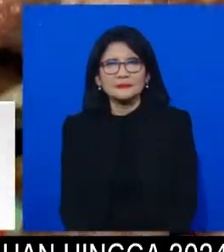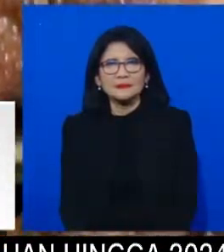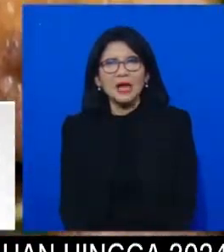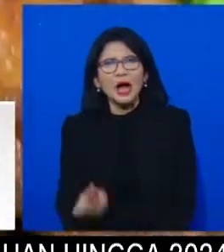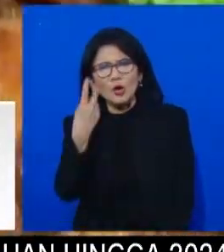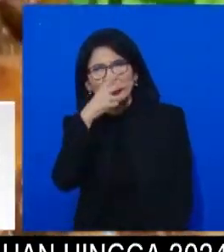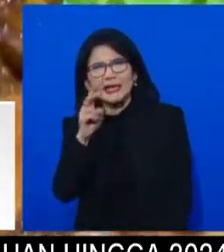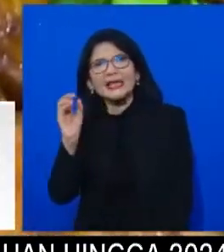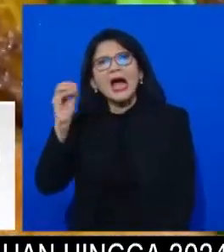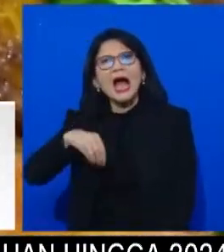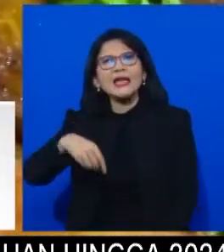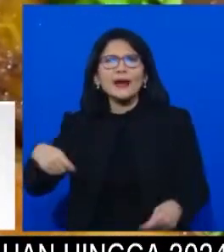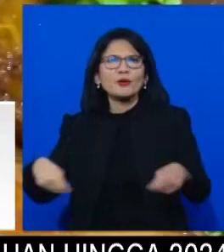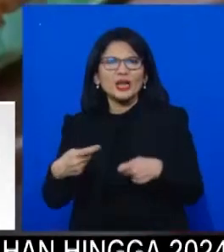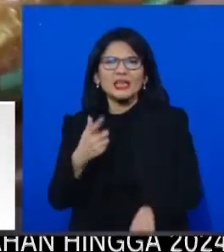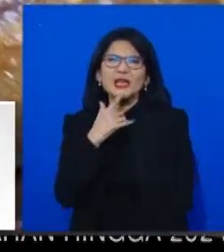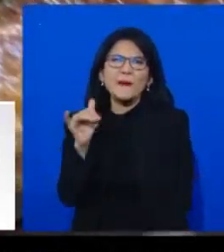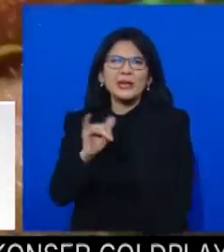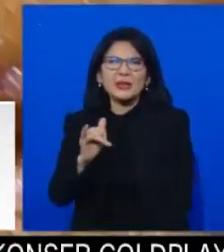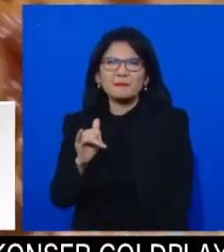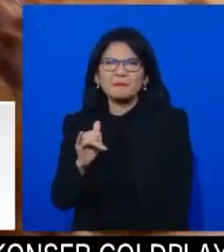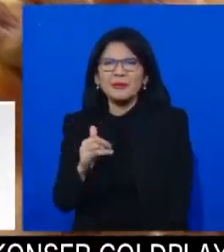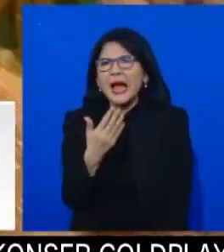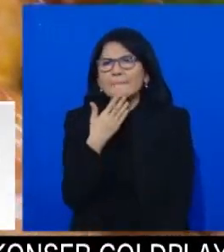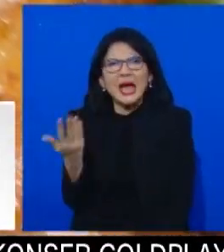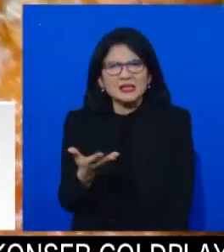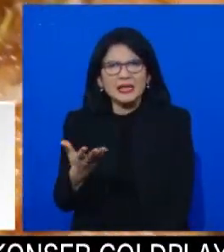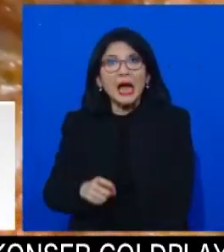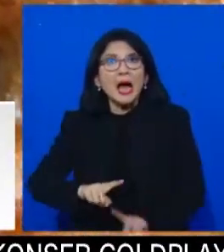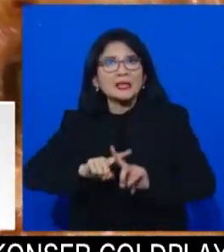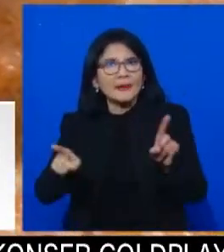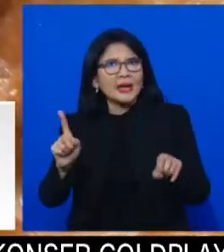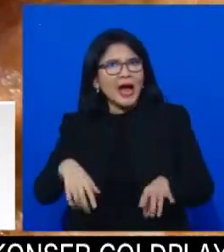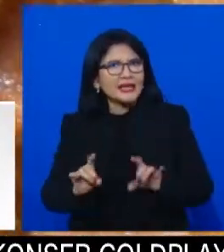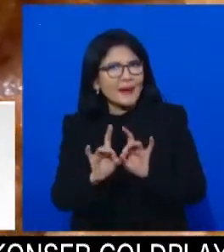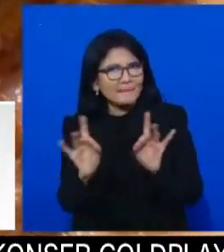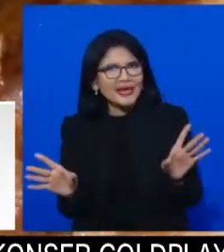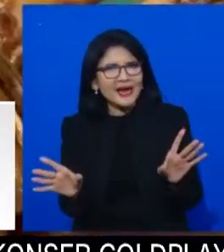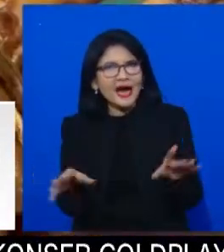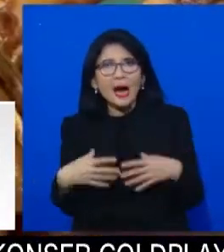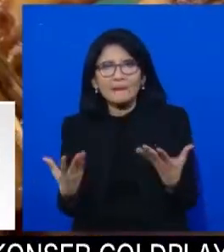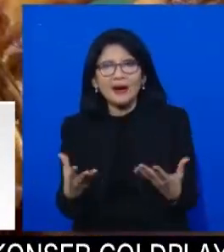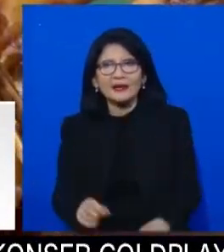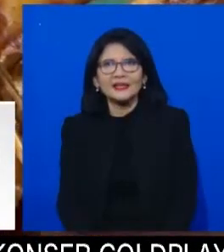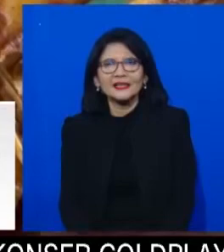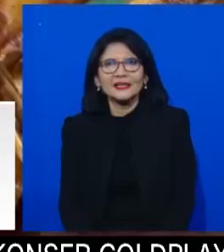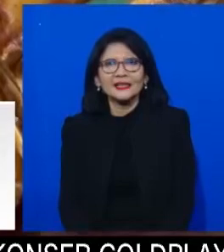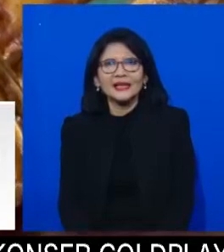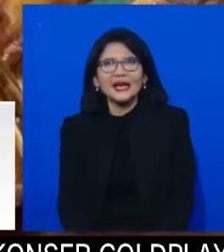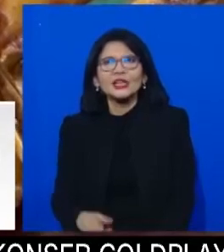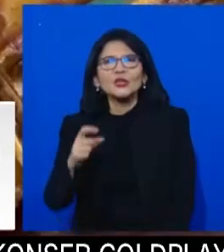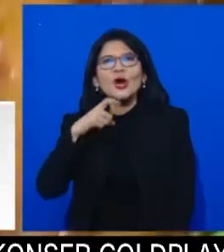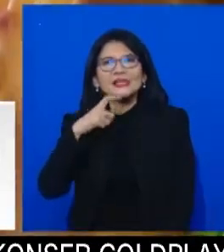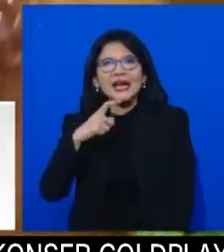Sekilas ayam goreng ini terlihat sama saja ya seperti ayam goreng biasanya, tapi ada yang unik dan berbeda, yaitu teknik